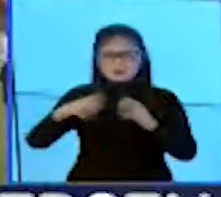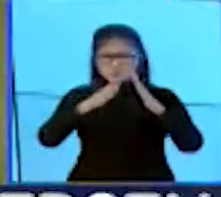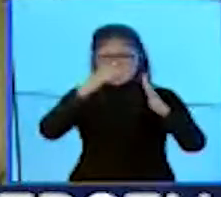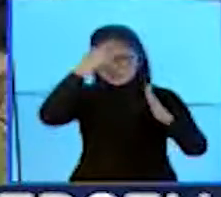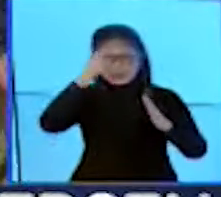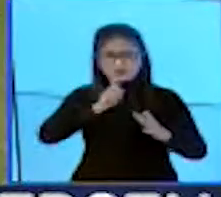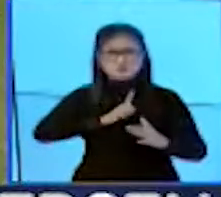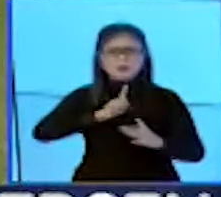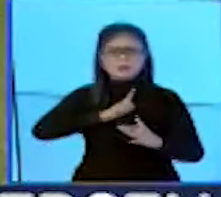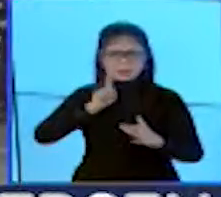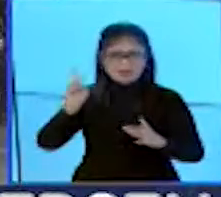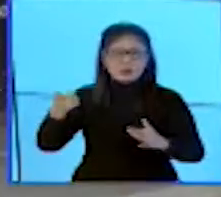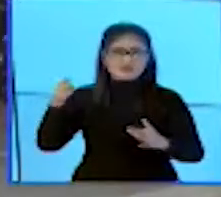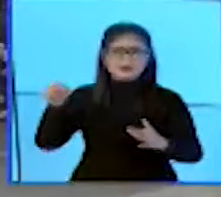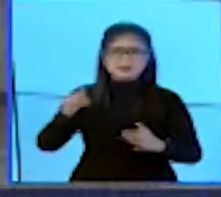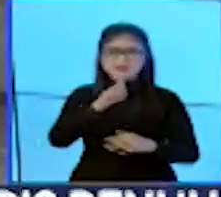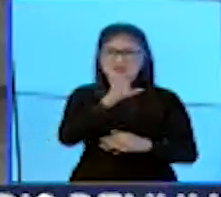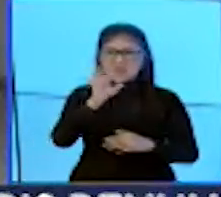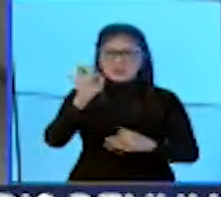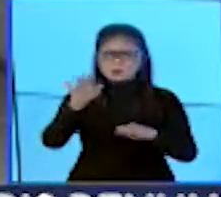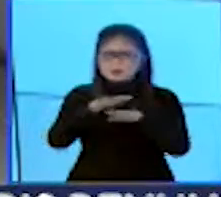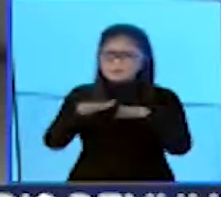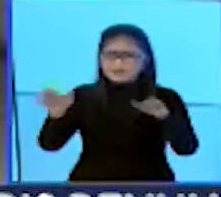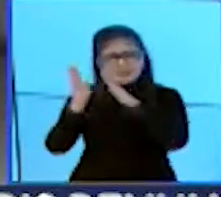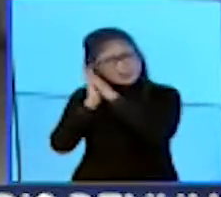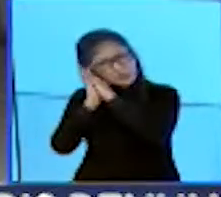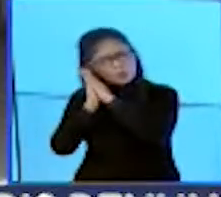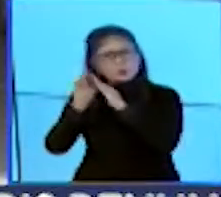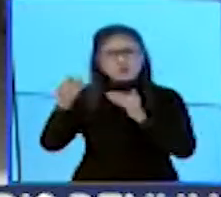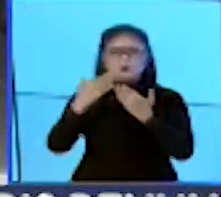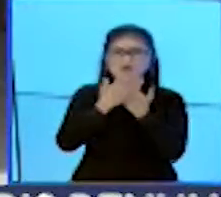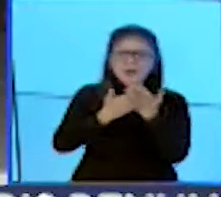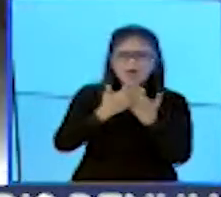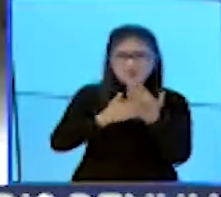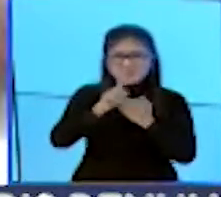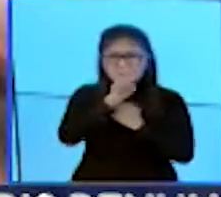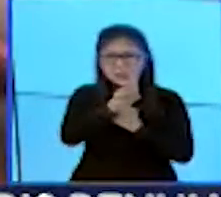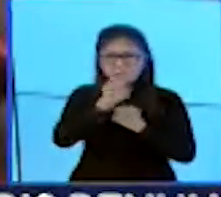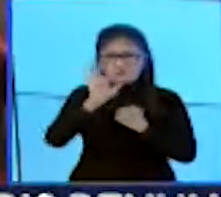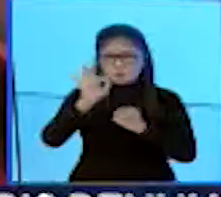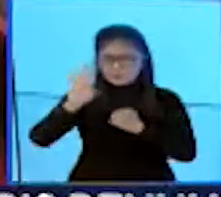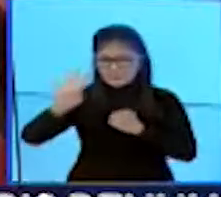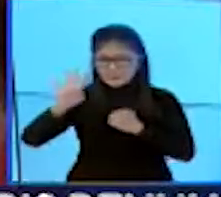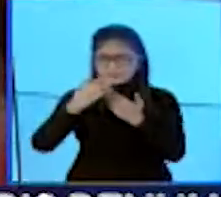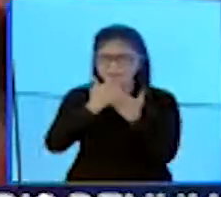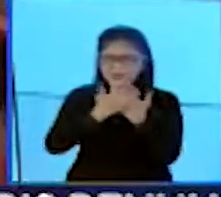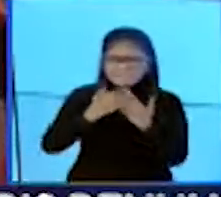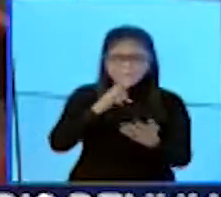yang hanya memiliki kapasitas 100 tempat tidur, terpaksa harus merawat 104 pasien.